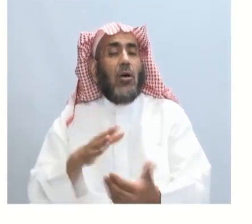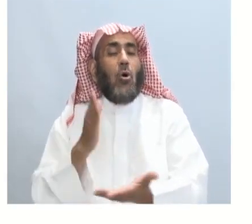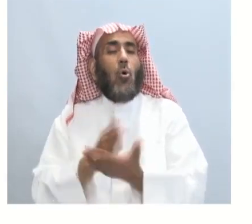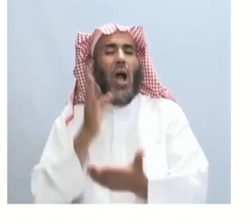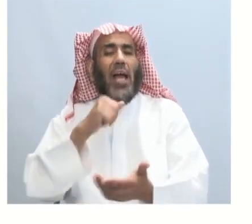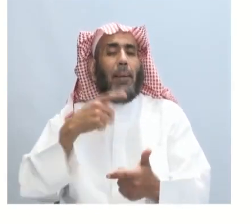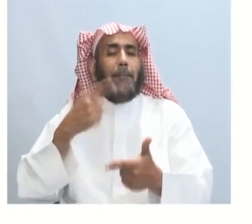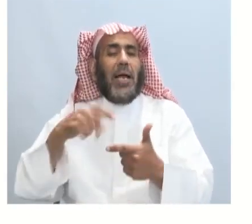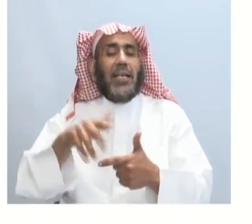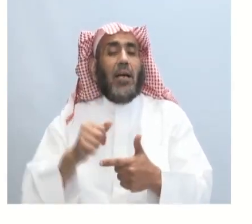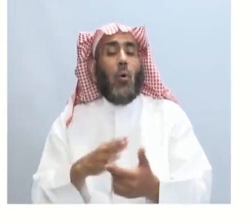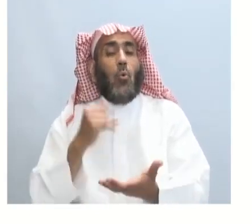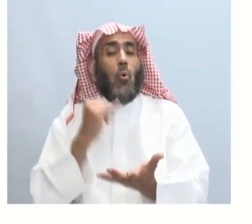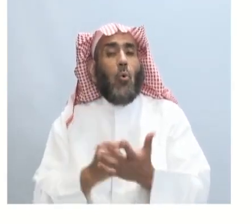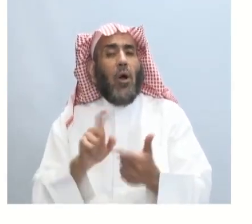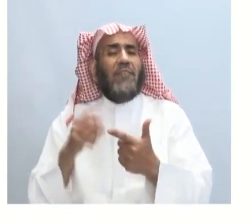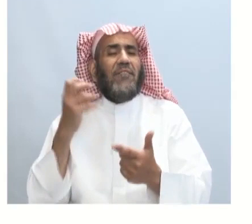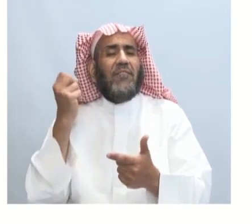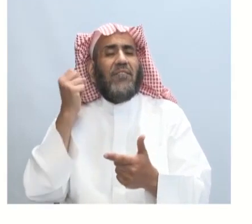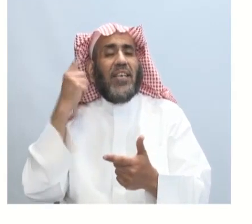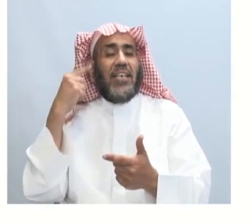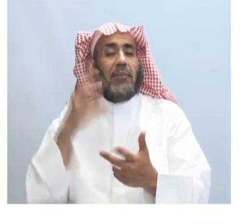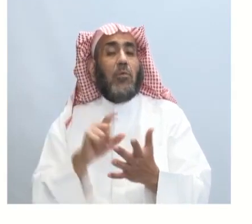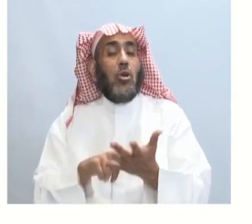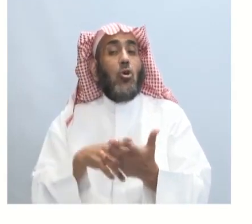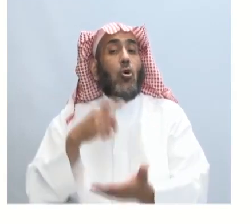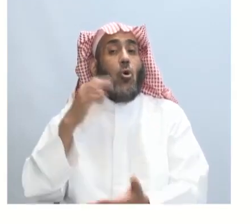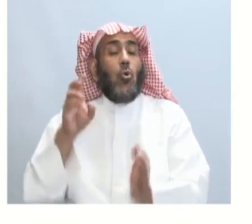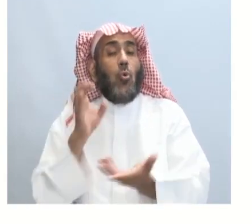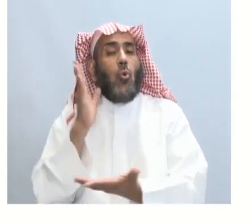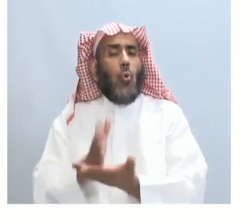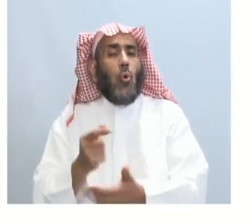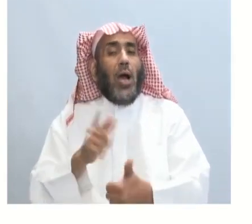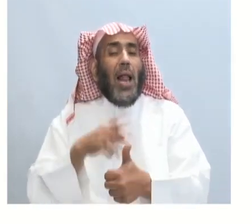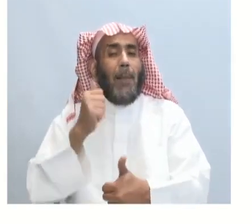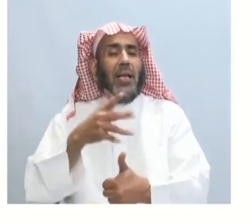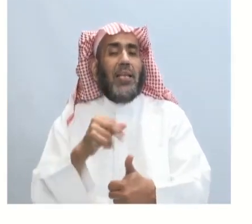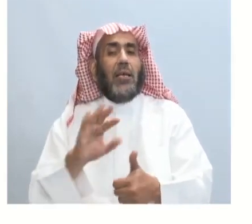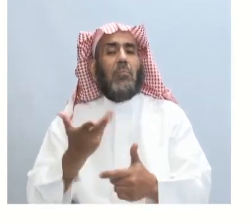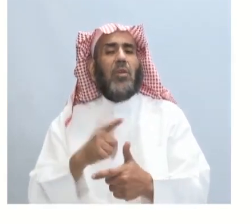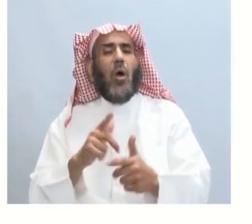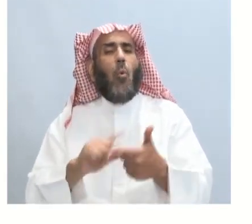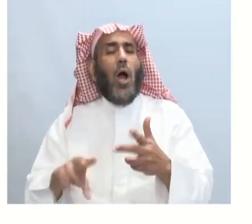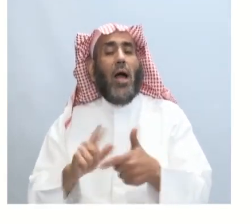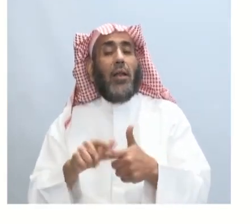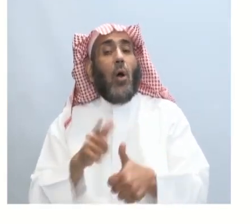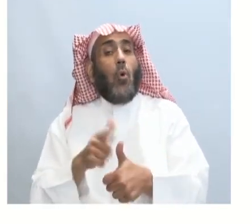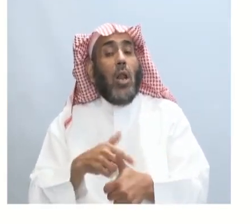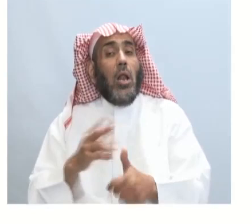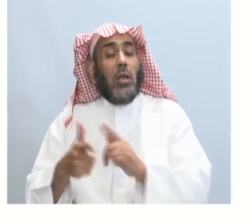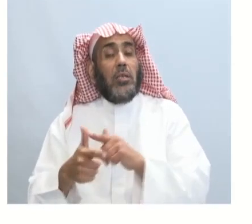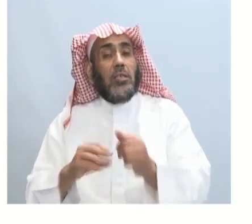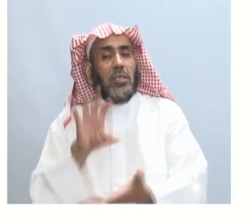غير ماليه او حقوق فكريه والحقوق الماليه هي نوعان النوع الاول حقوق شخصيه